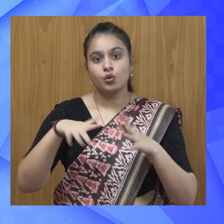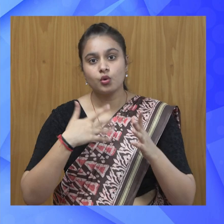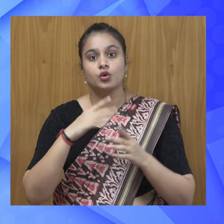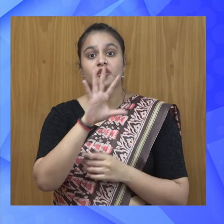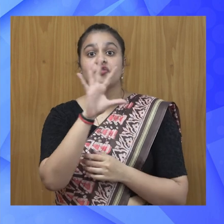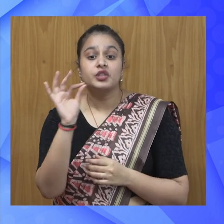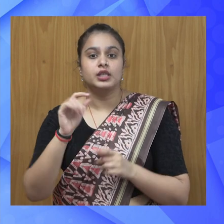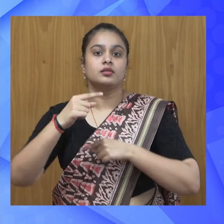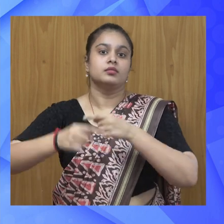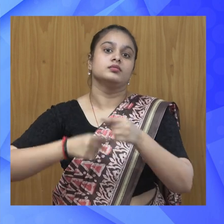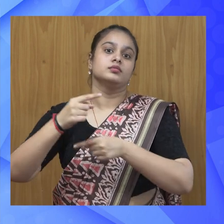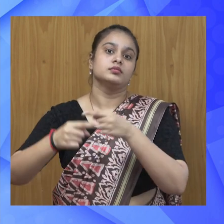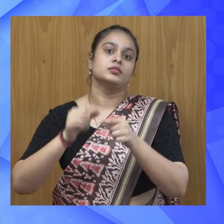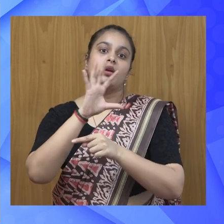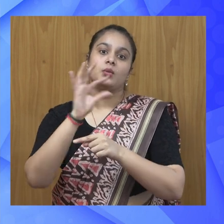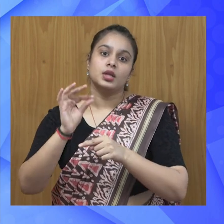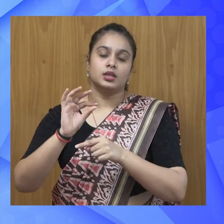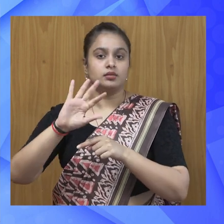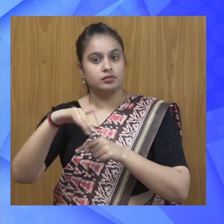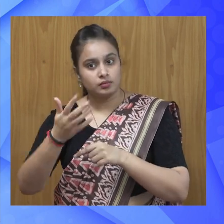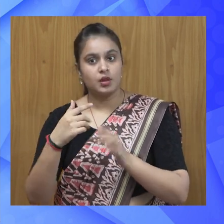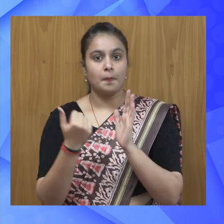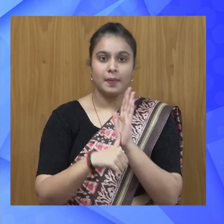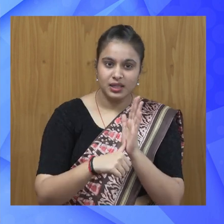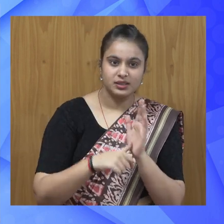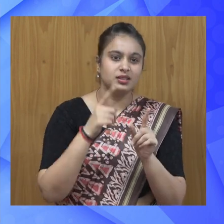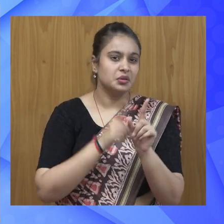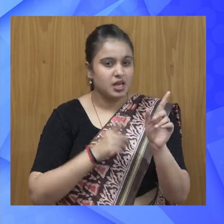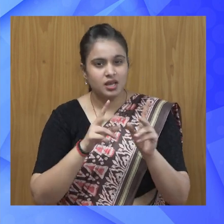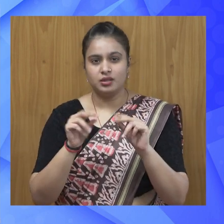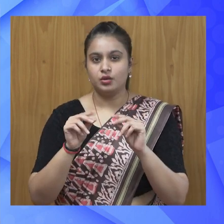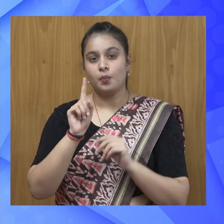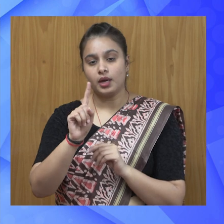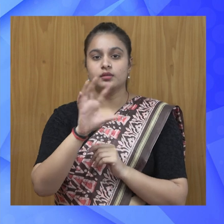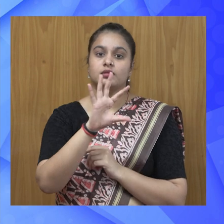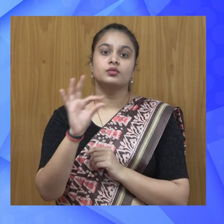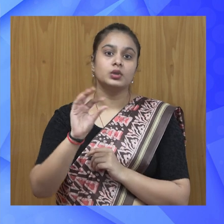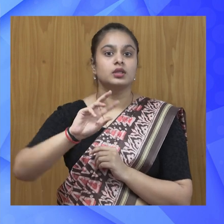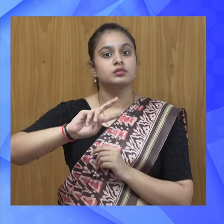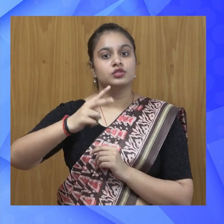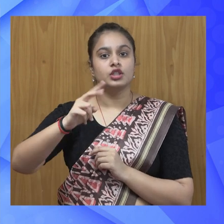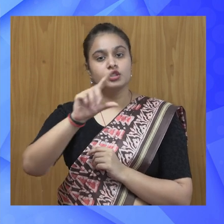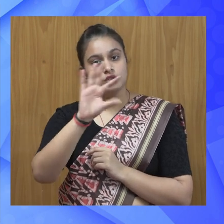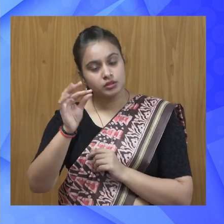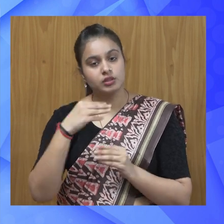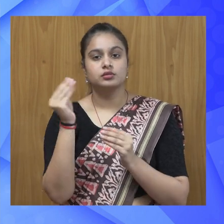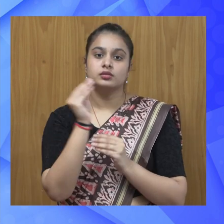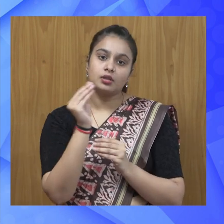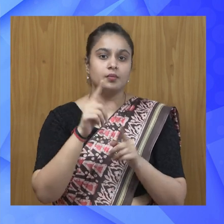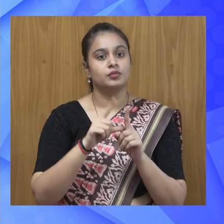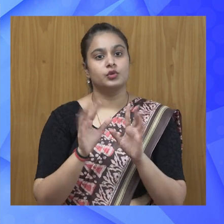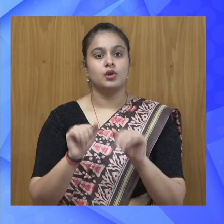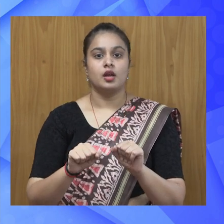every week. Because it cannot be a monthly phenomenon or yearly, but every week the schools must do something about it. And